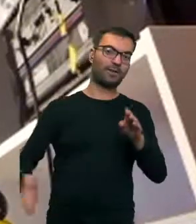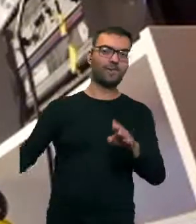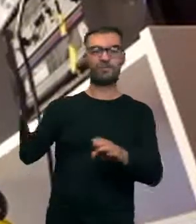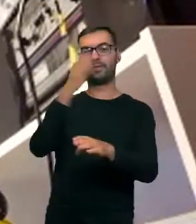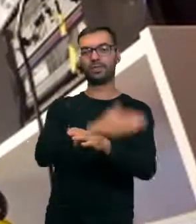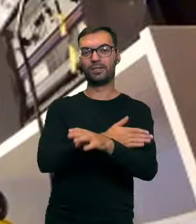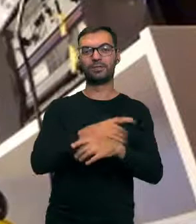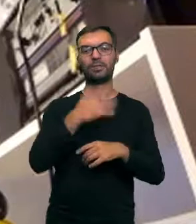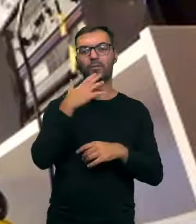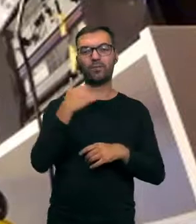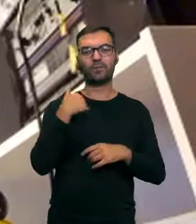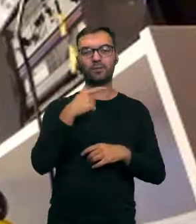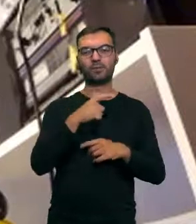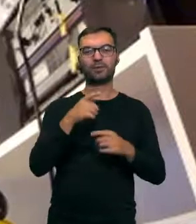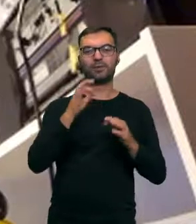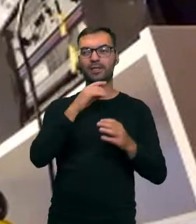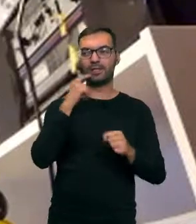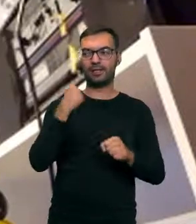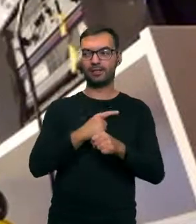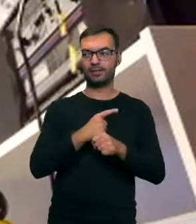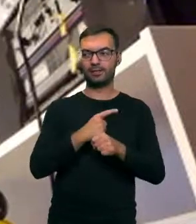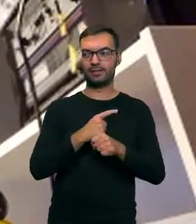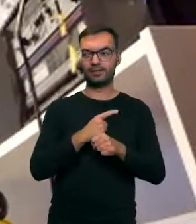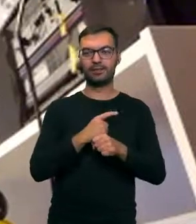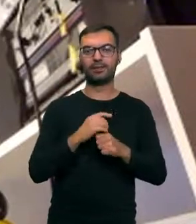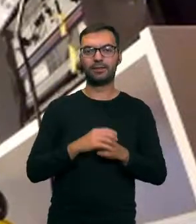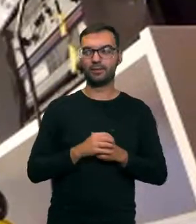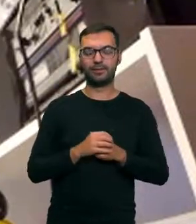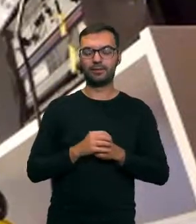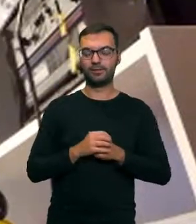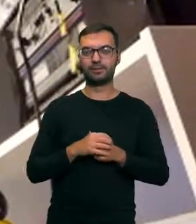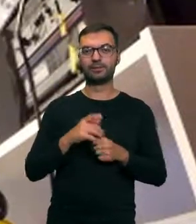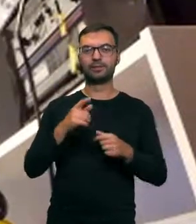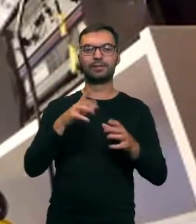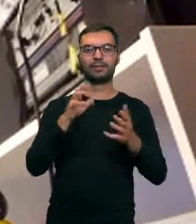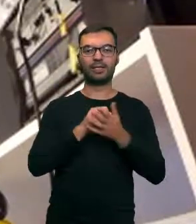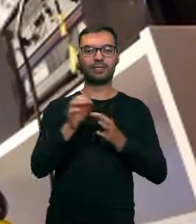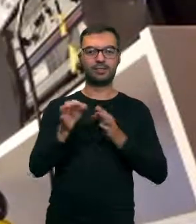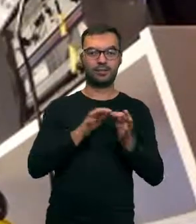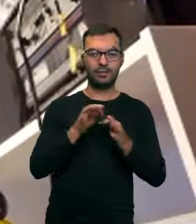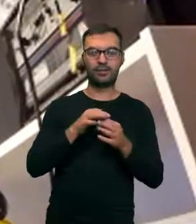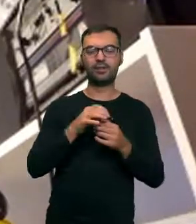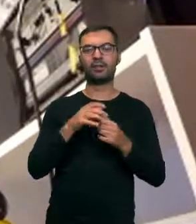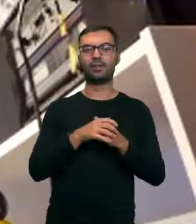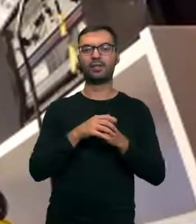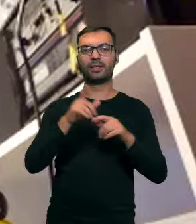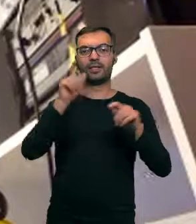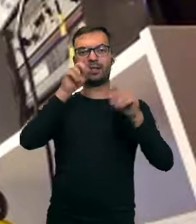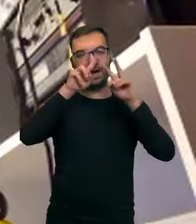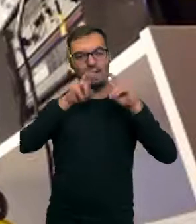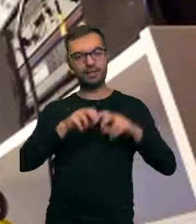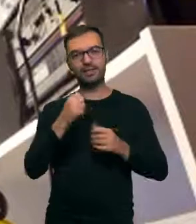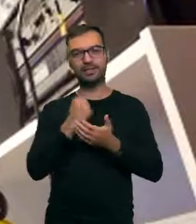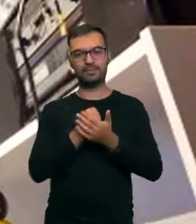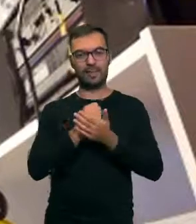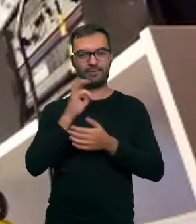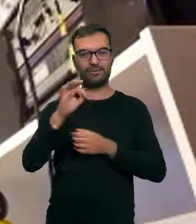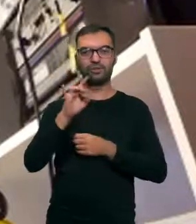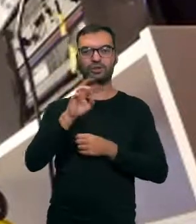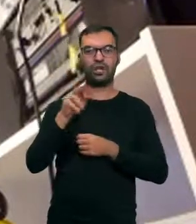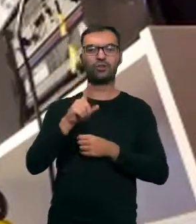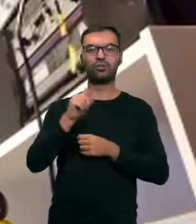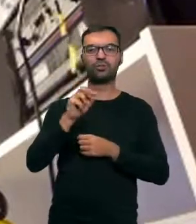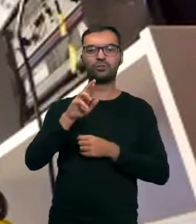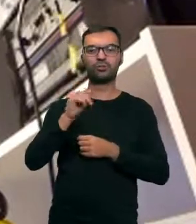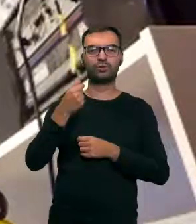tym, o tej swojej decyzji, żeby się tą historią zająć, żeby przebadać tę sprawę Grzegorza Przemyka i wszystkich,